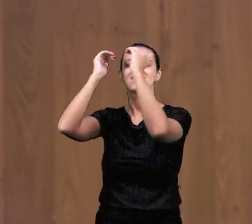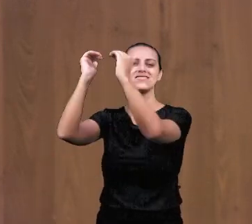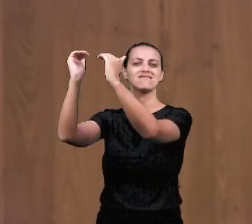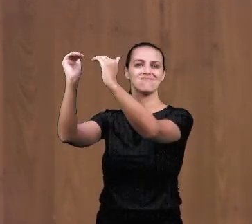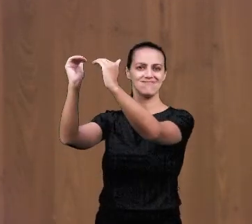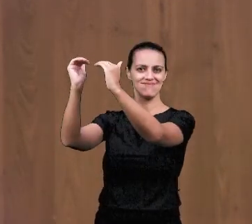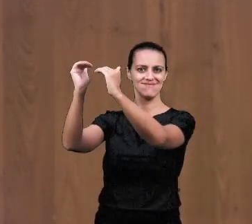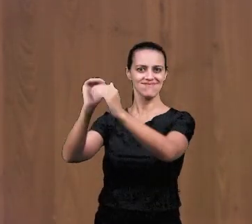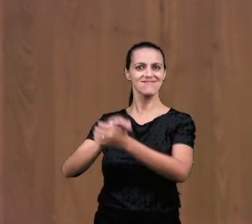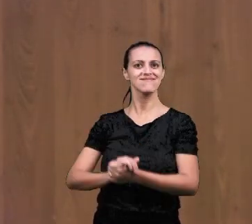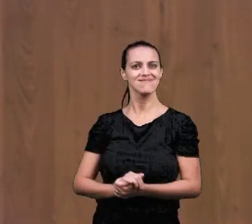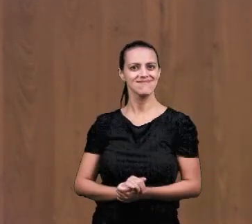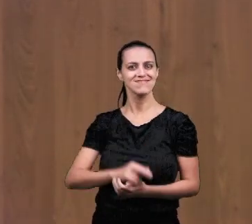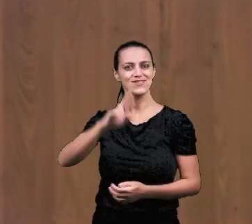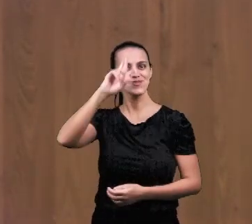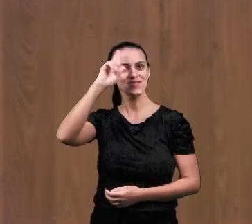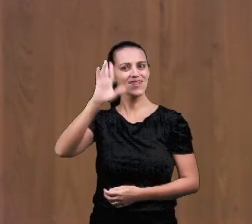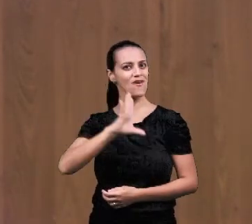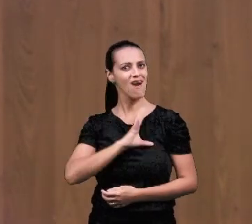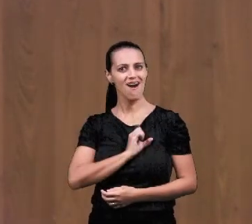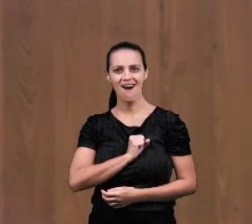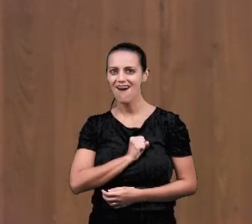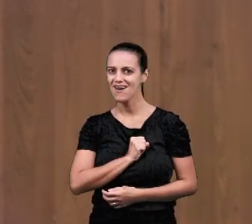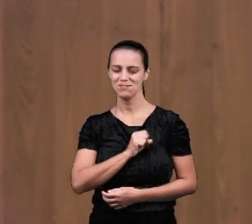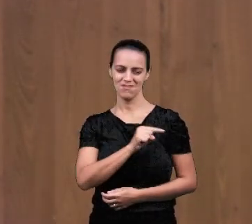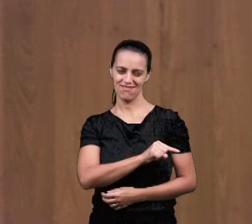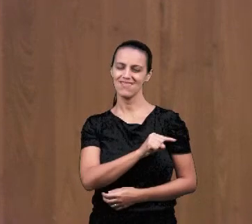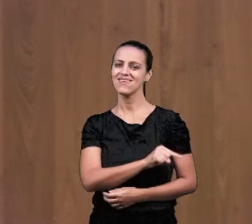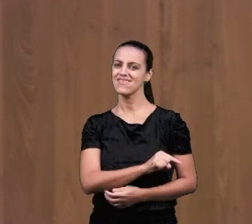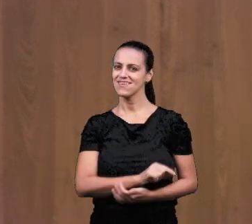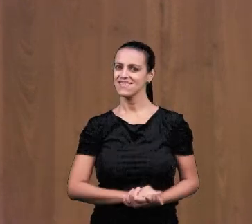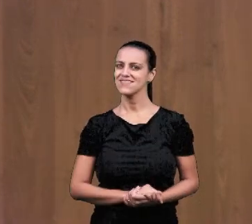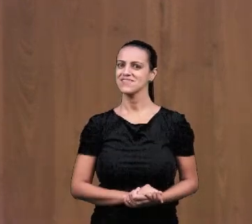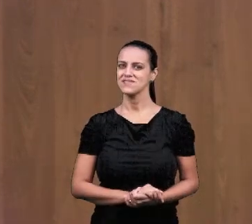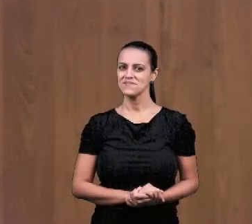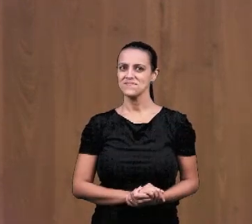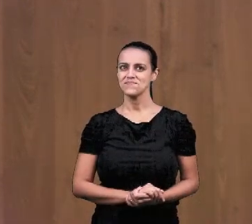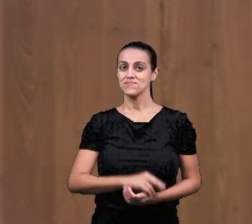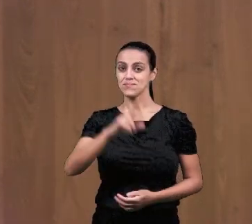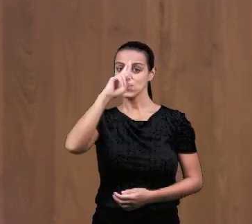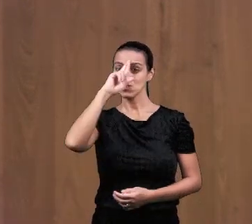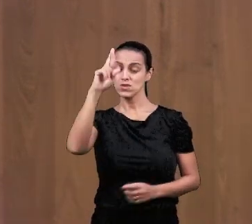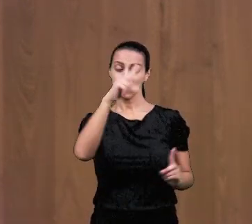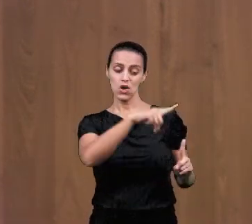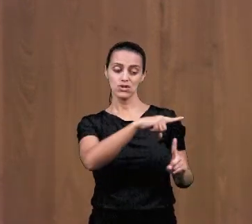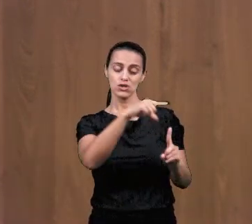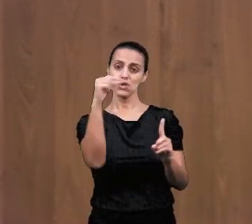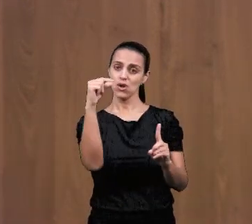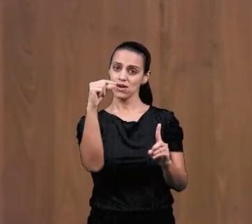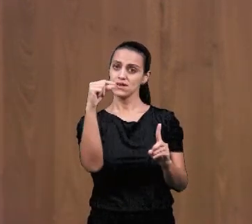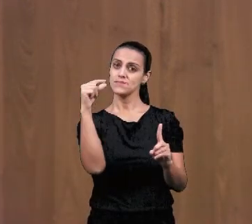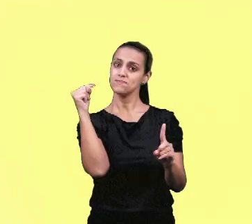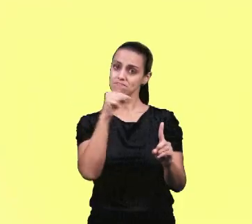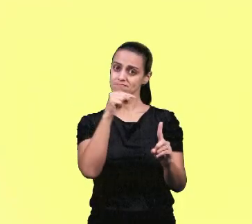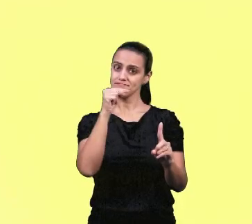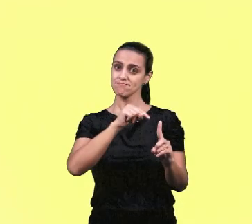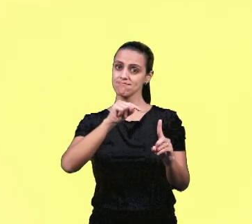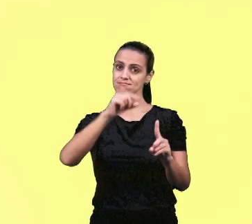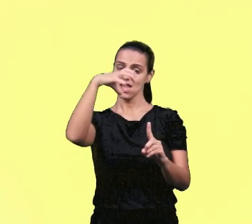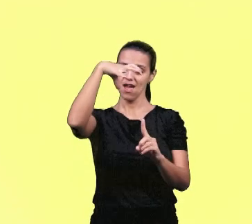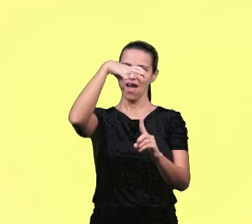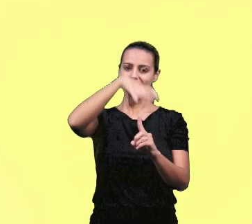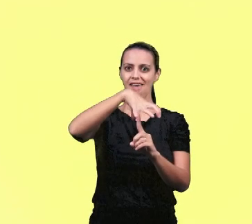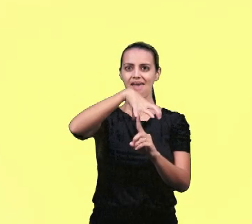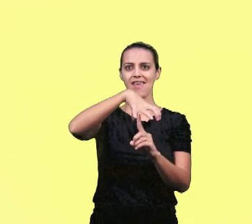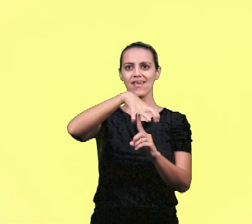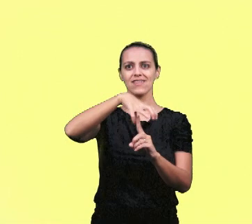agréable, Seigneur. Et le Seigneur a beaucoup aimé David pour cela. Et le Seigneur a choisi David pour être roi